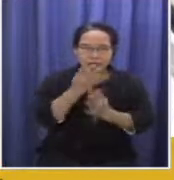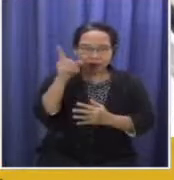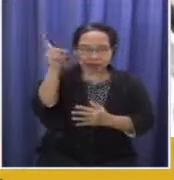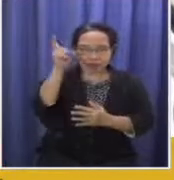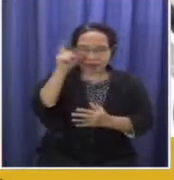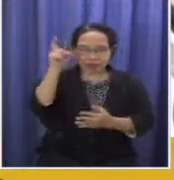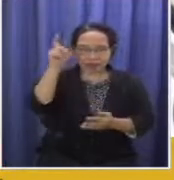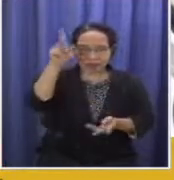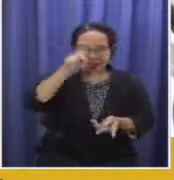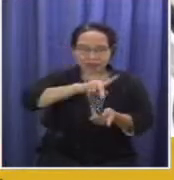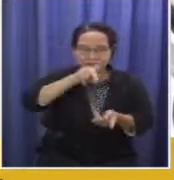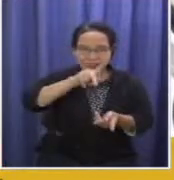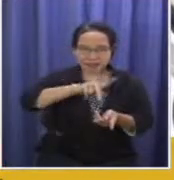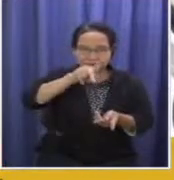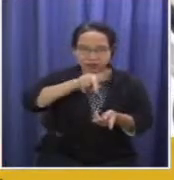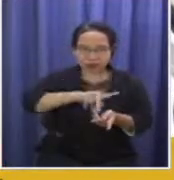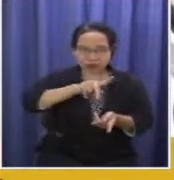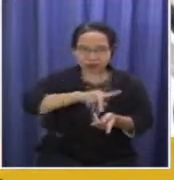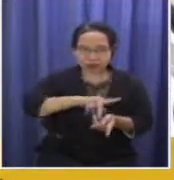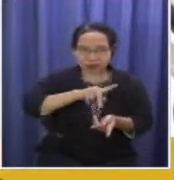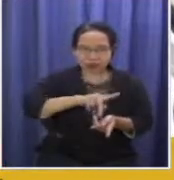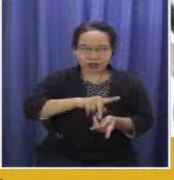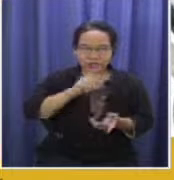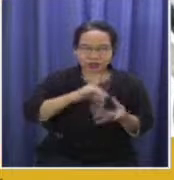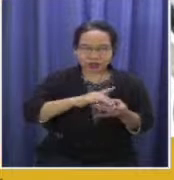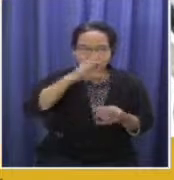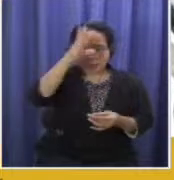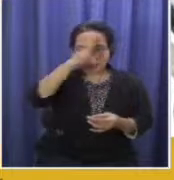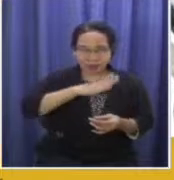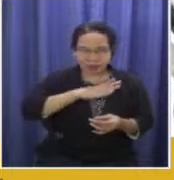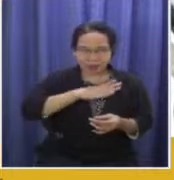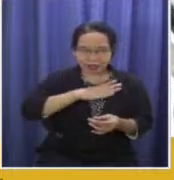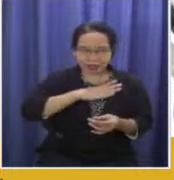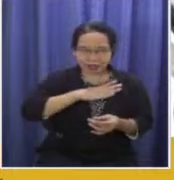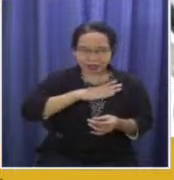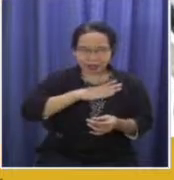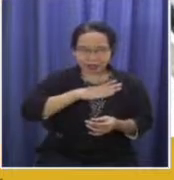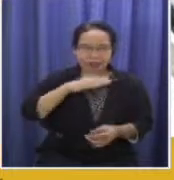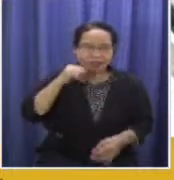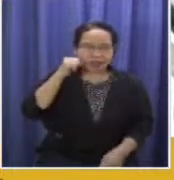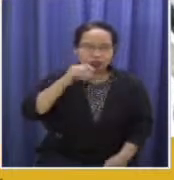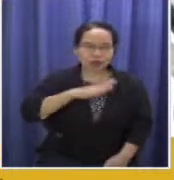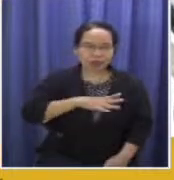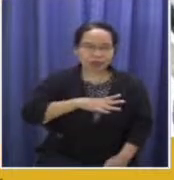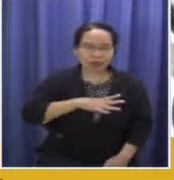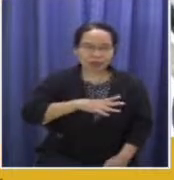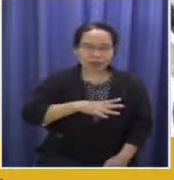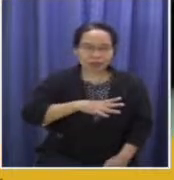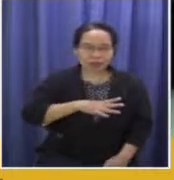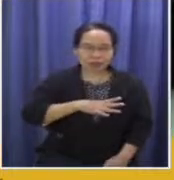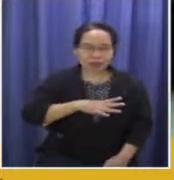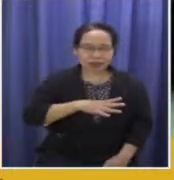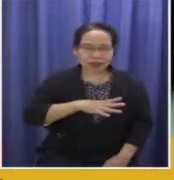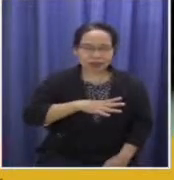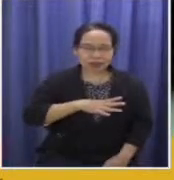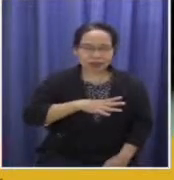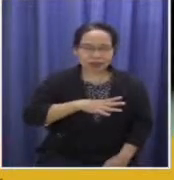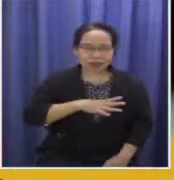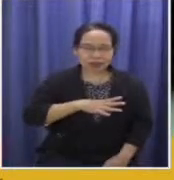sexual intercourse of a man and a woman. सबैभन्दा